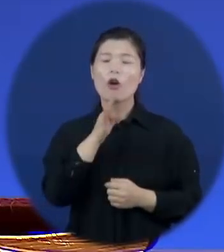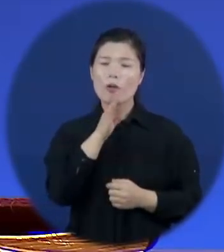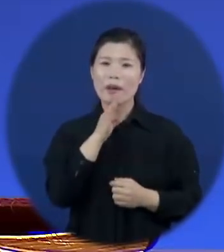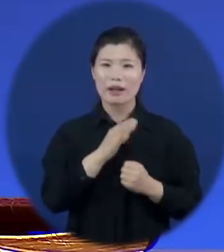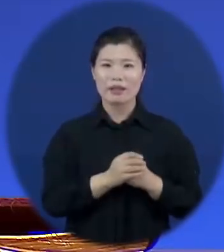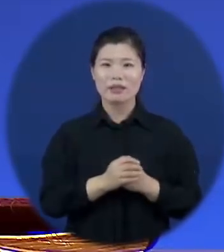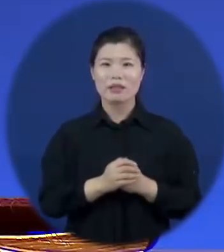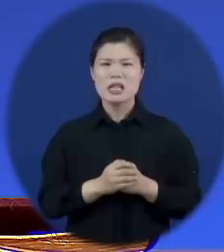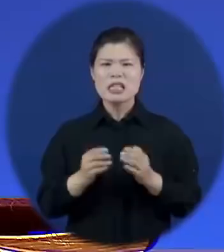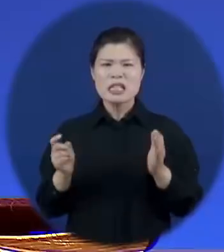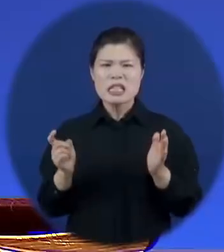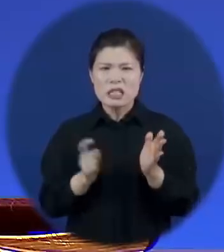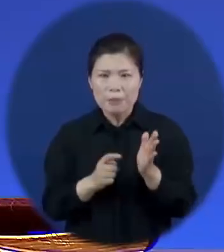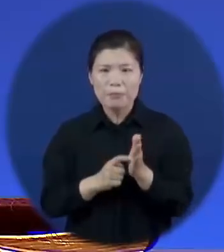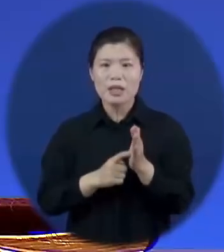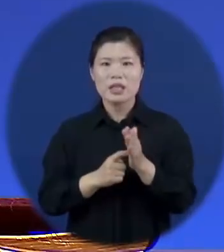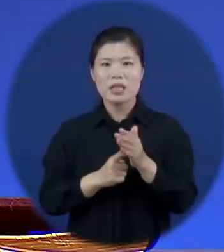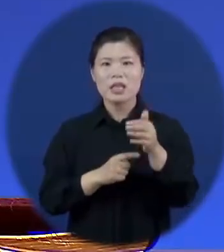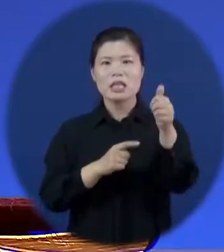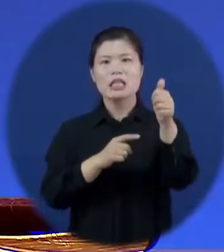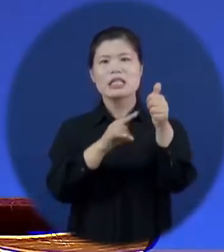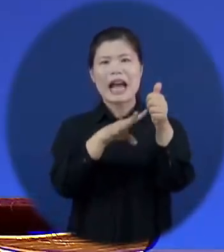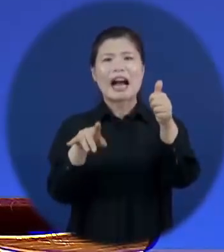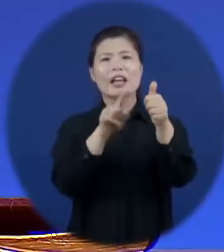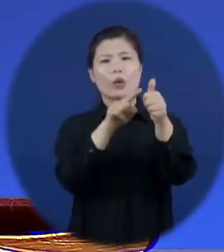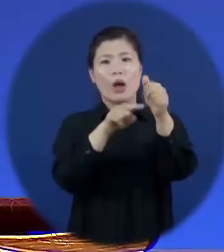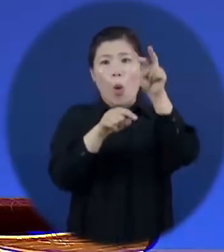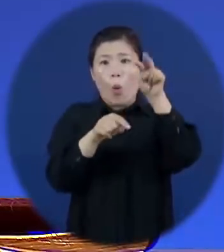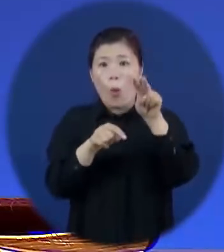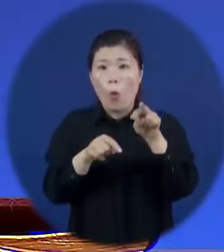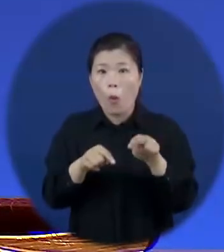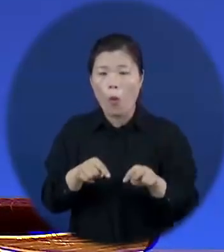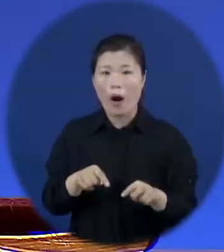그는 급히 내려와 즐거워하며